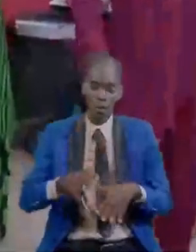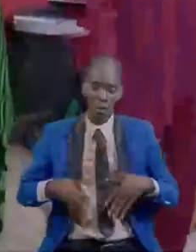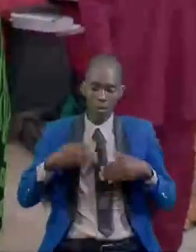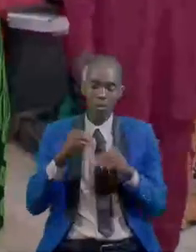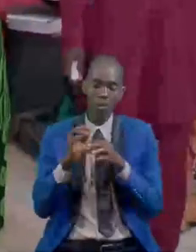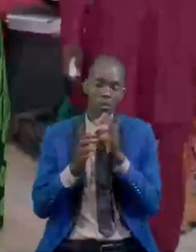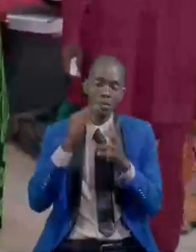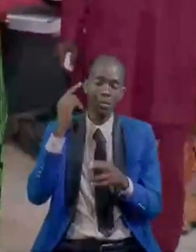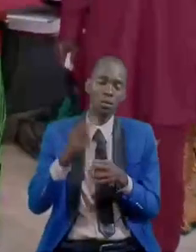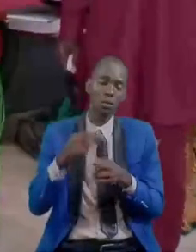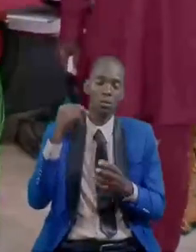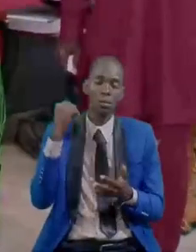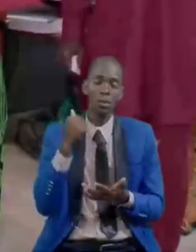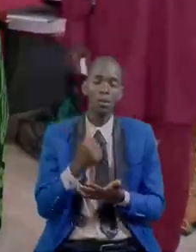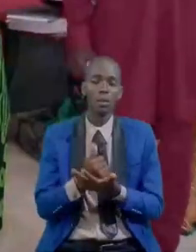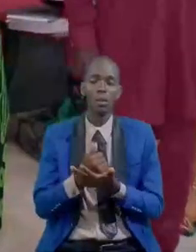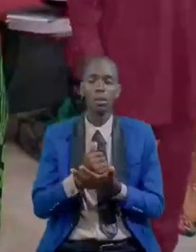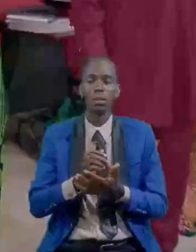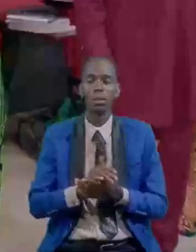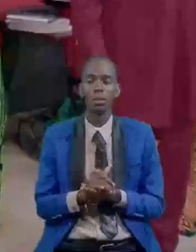de Jésus.